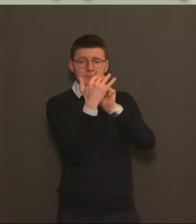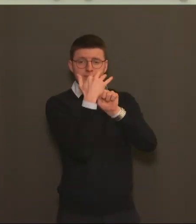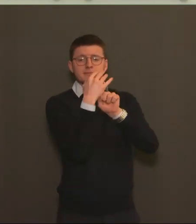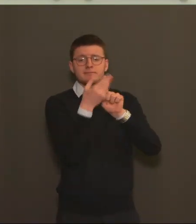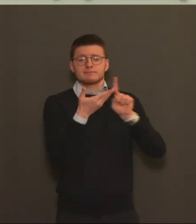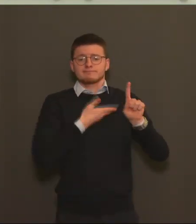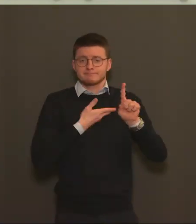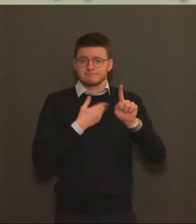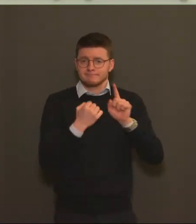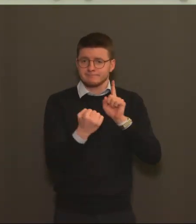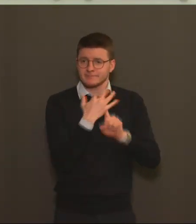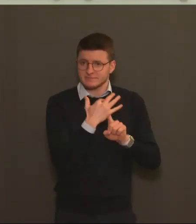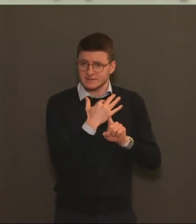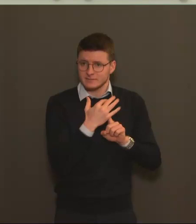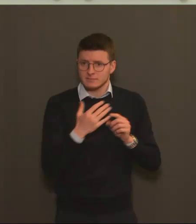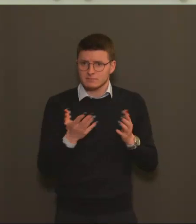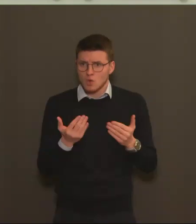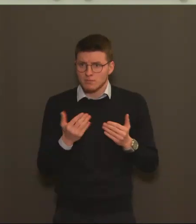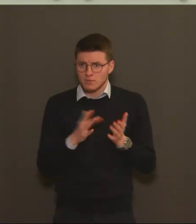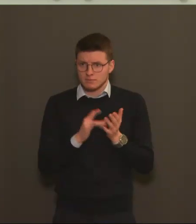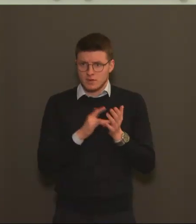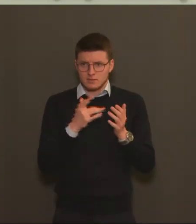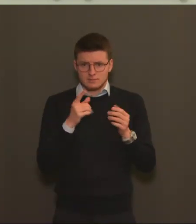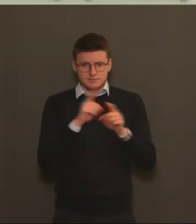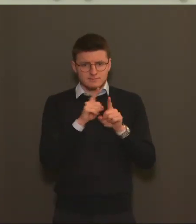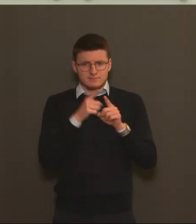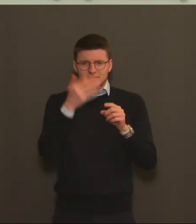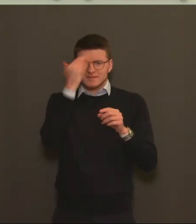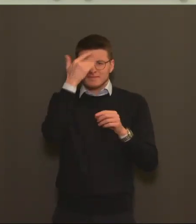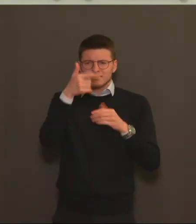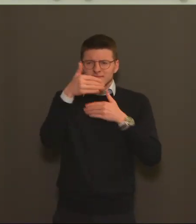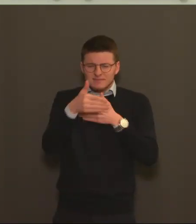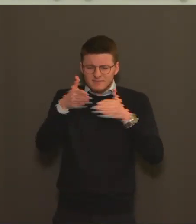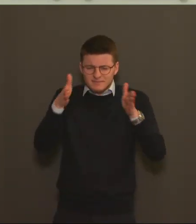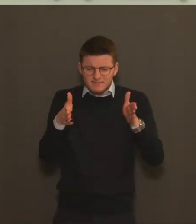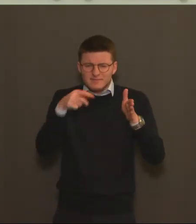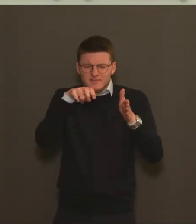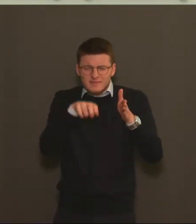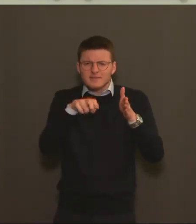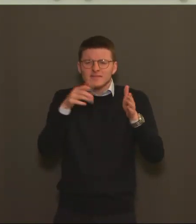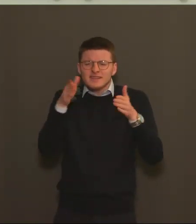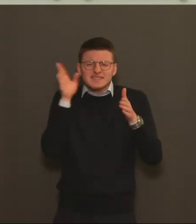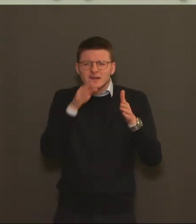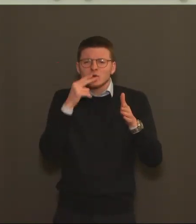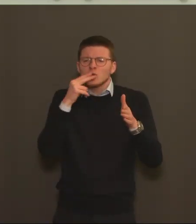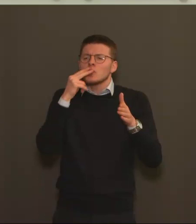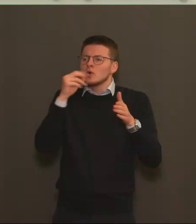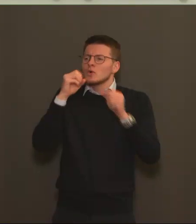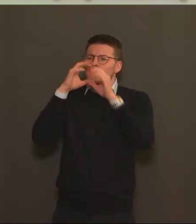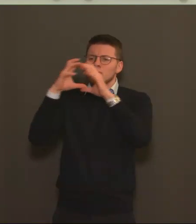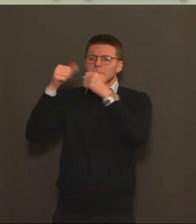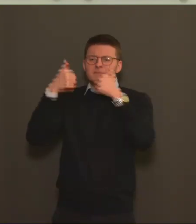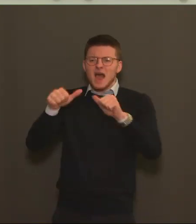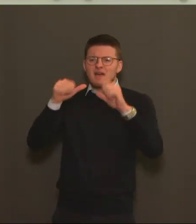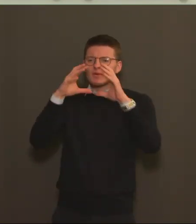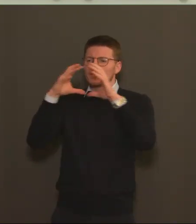Ze hangen als een wolk voor de mond, waardoor ze ook besmettelijk zijn over korte afstand. En op deze figuur ziet u een